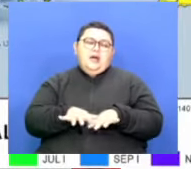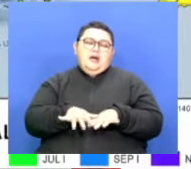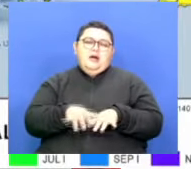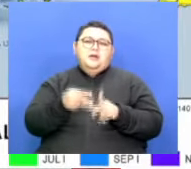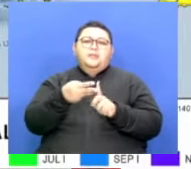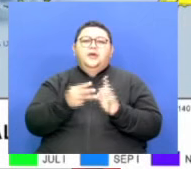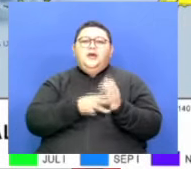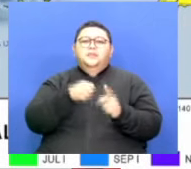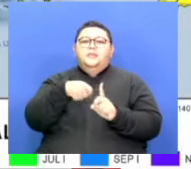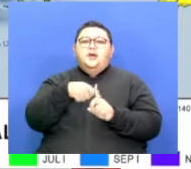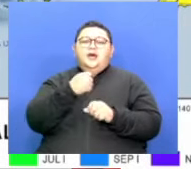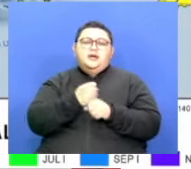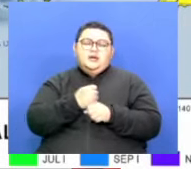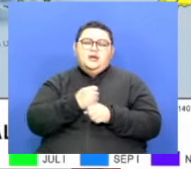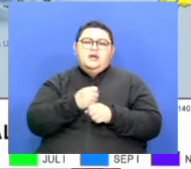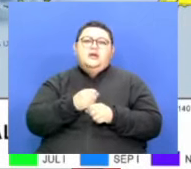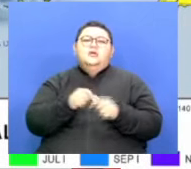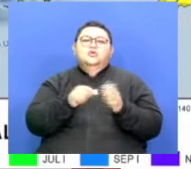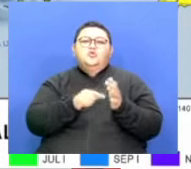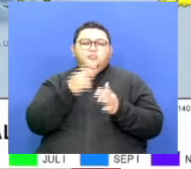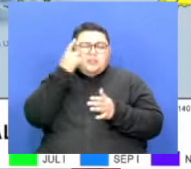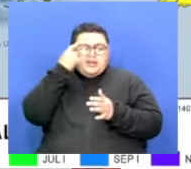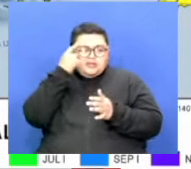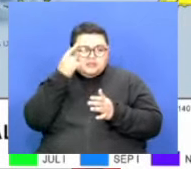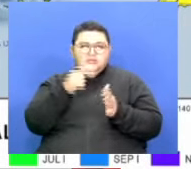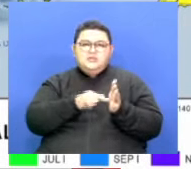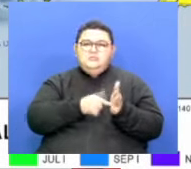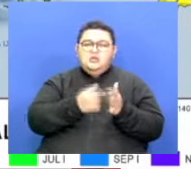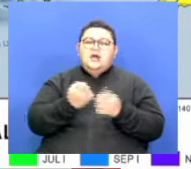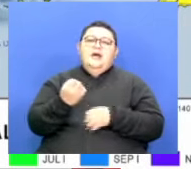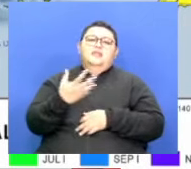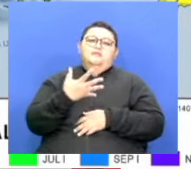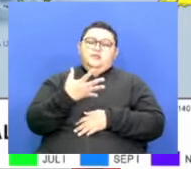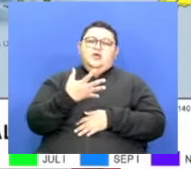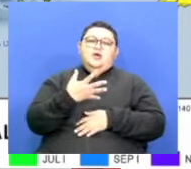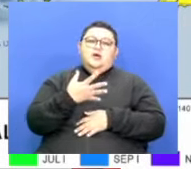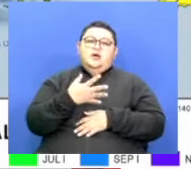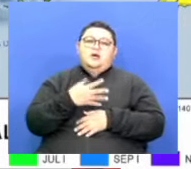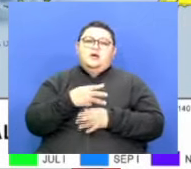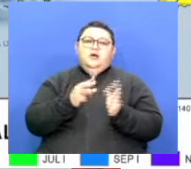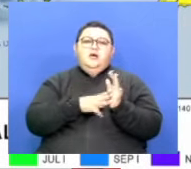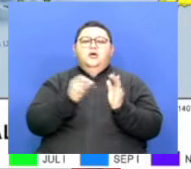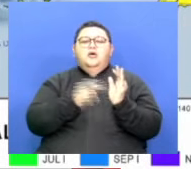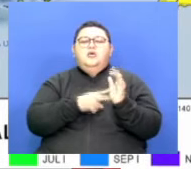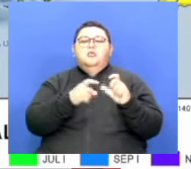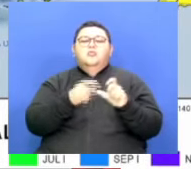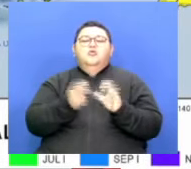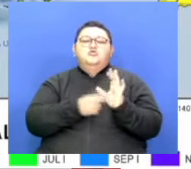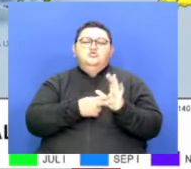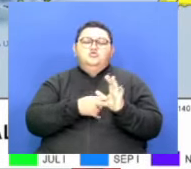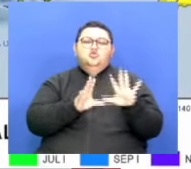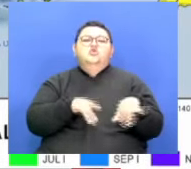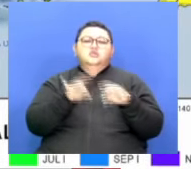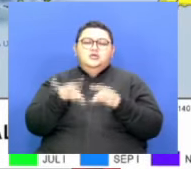memprediksi awal musim Kemaro terjadi seiring aktifnya monsun Australia pada